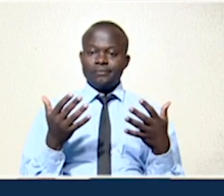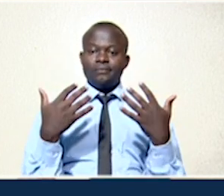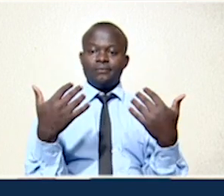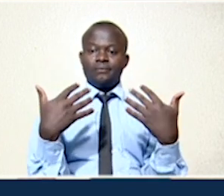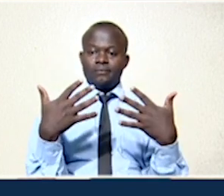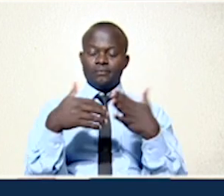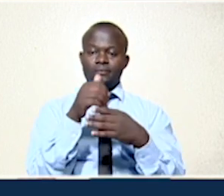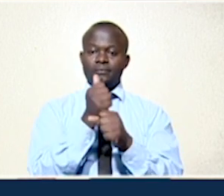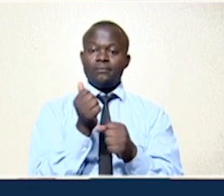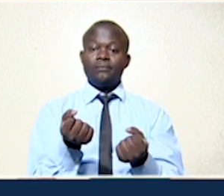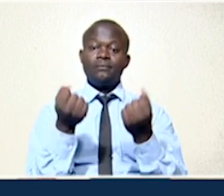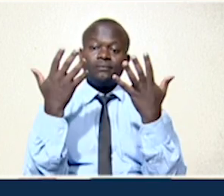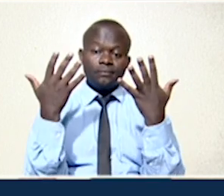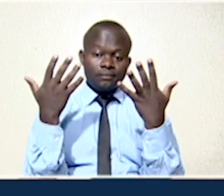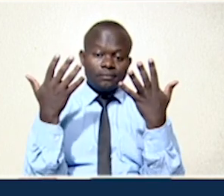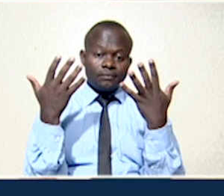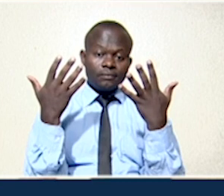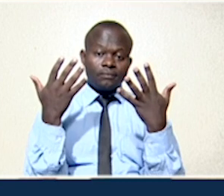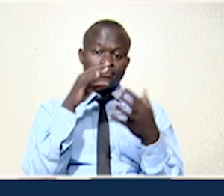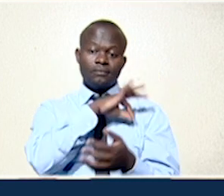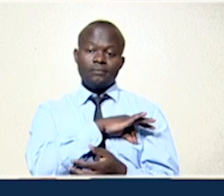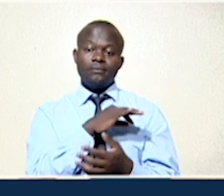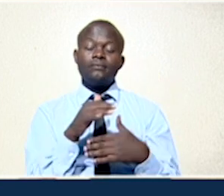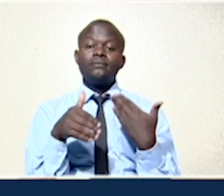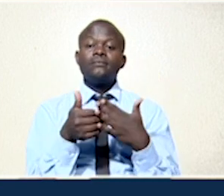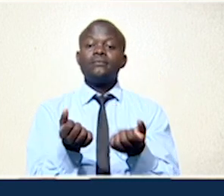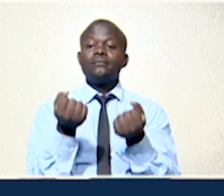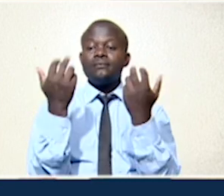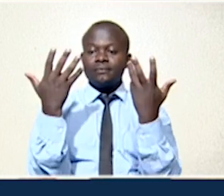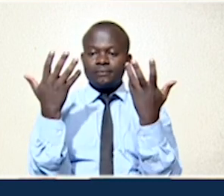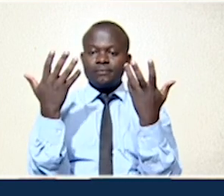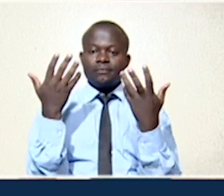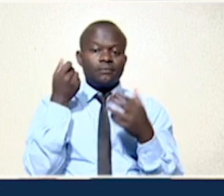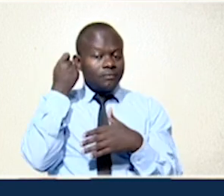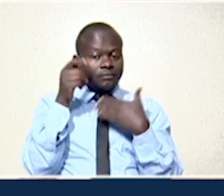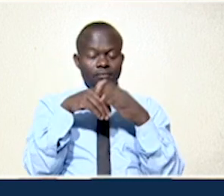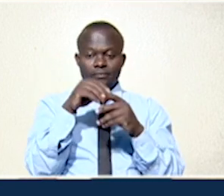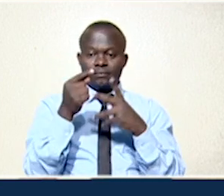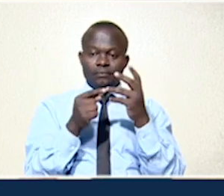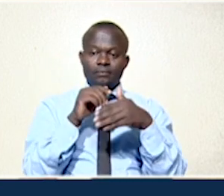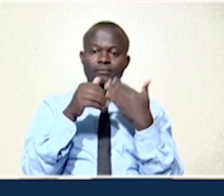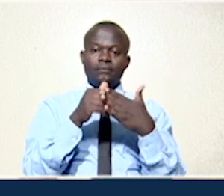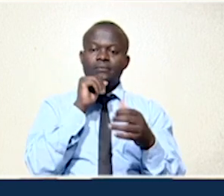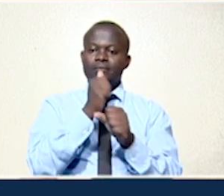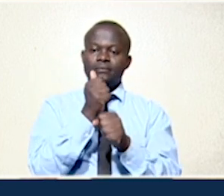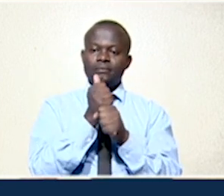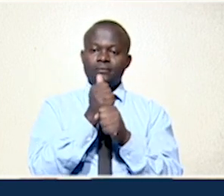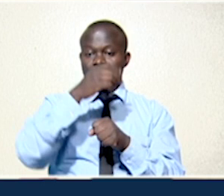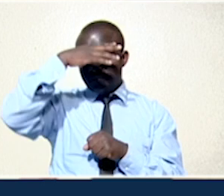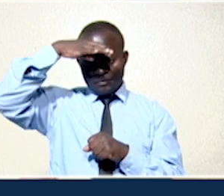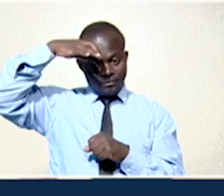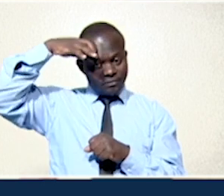k'amaboko yabikoze nangahe, inyungu inganite. So mu gihe rero ibyo ngibyo bitari byakorwa byaba